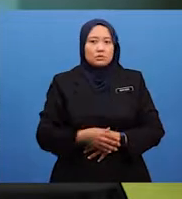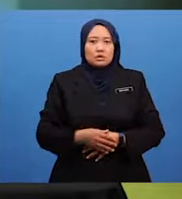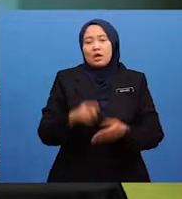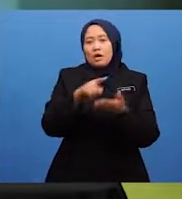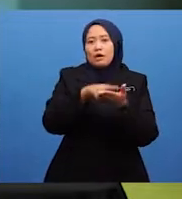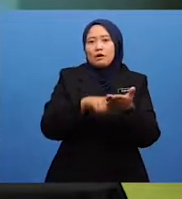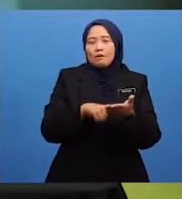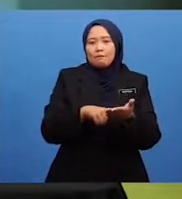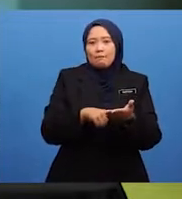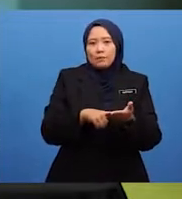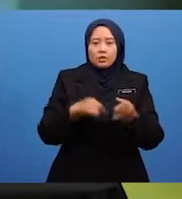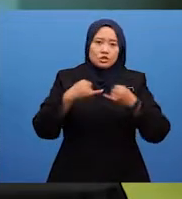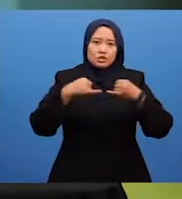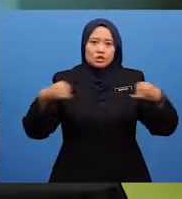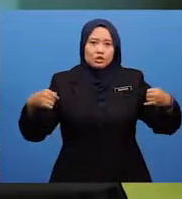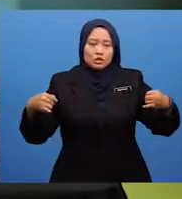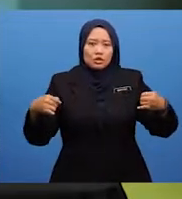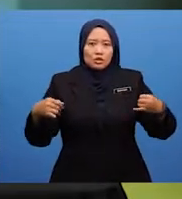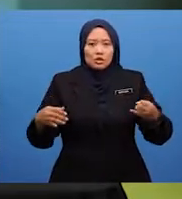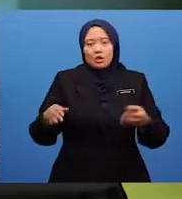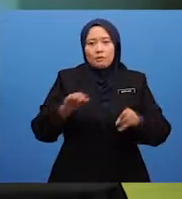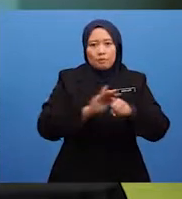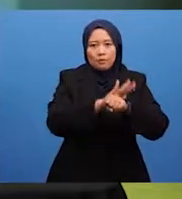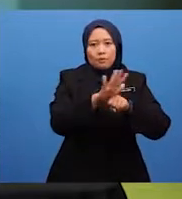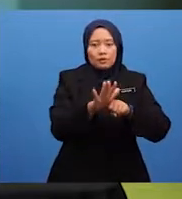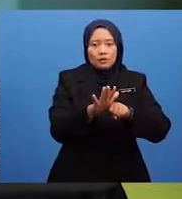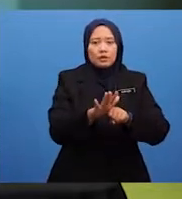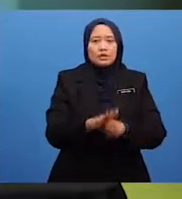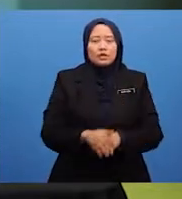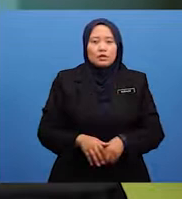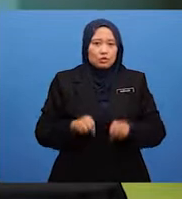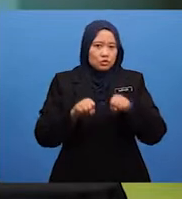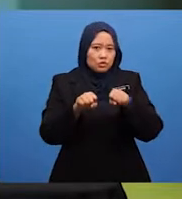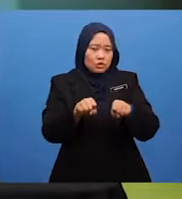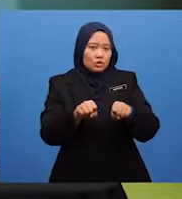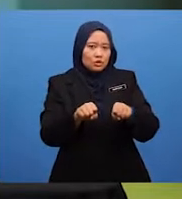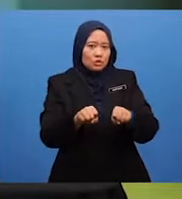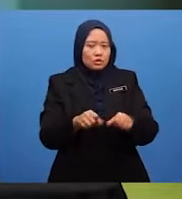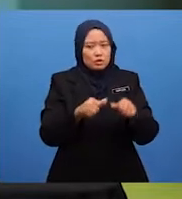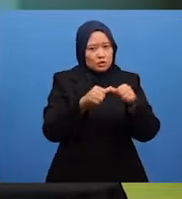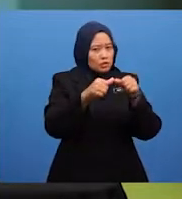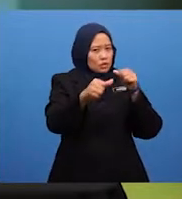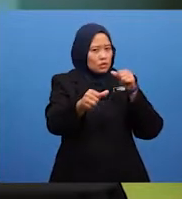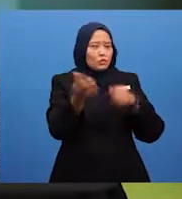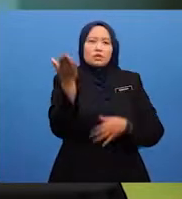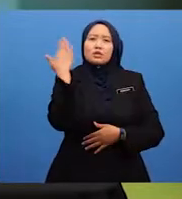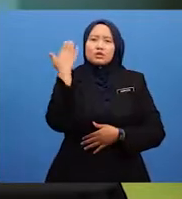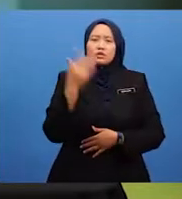Apakah jenis permukaan yang dilalui oleh troli yang bergerak paling jauh itu?